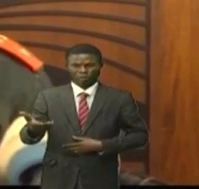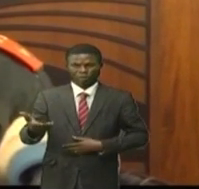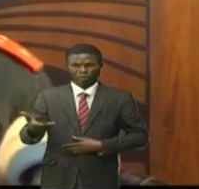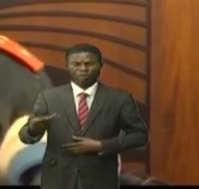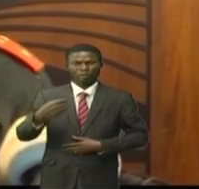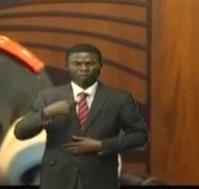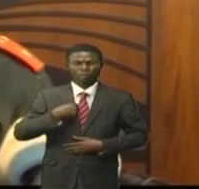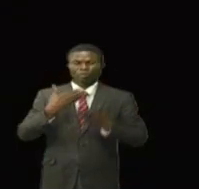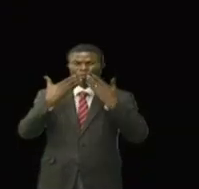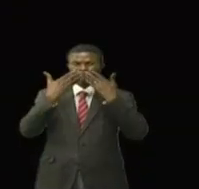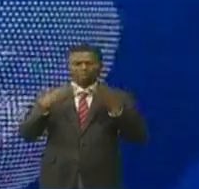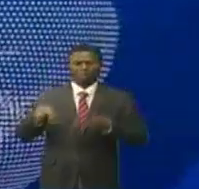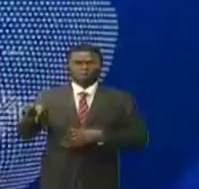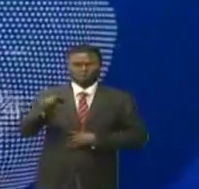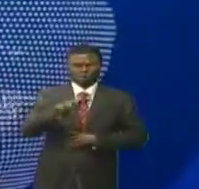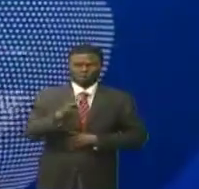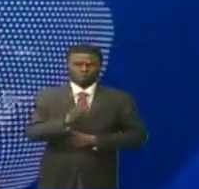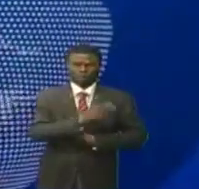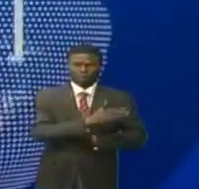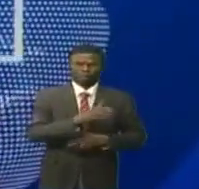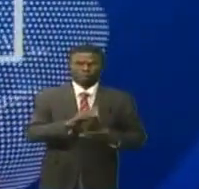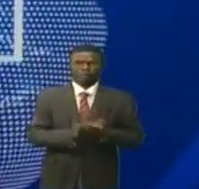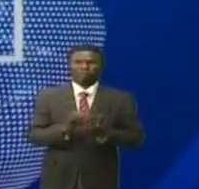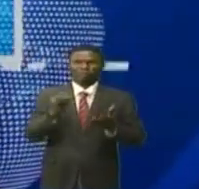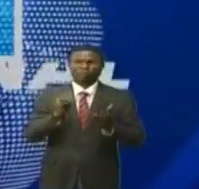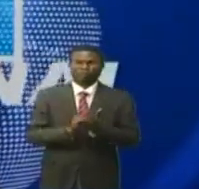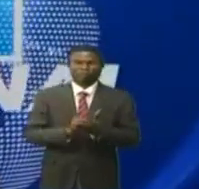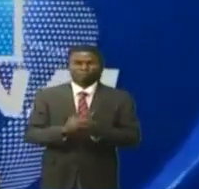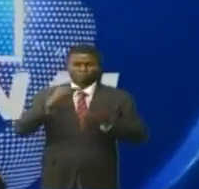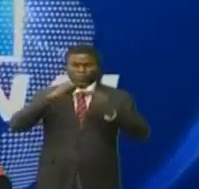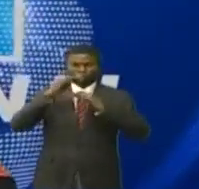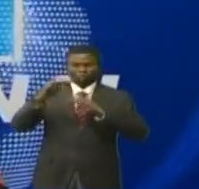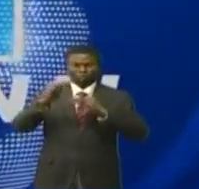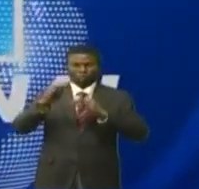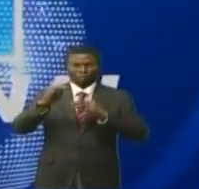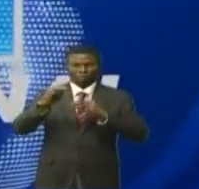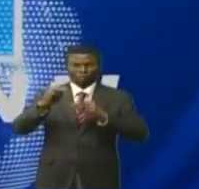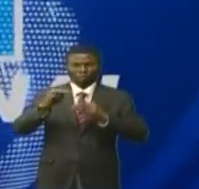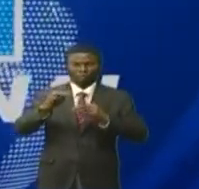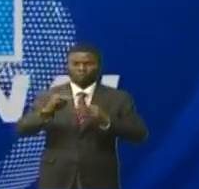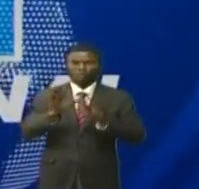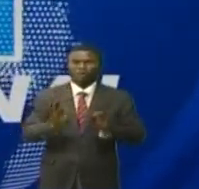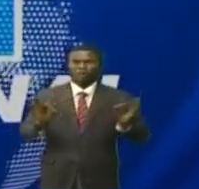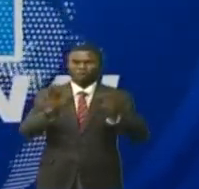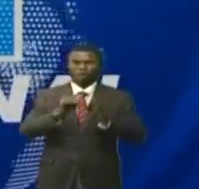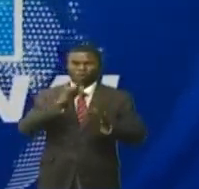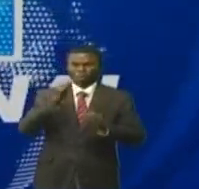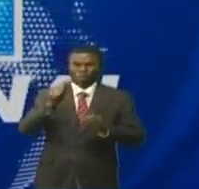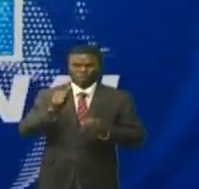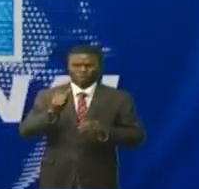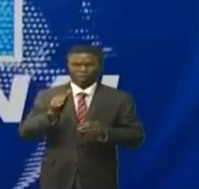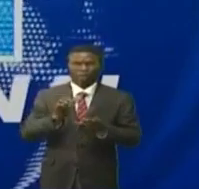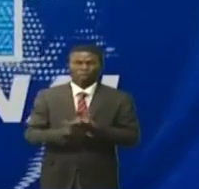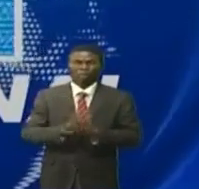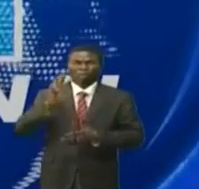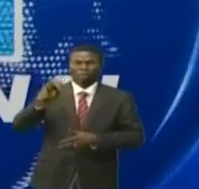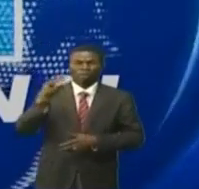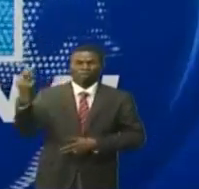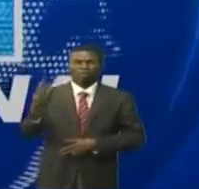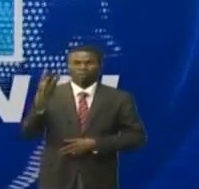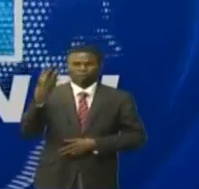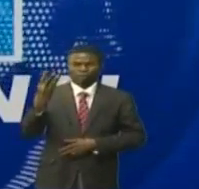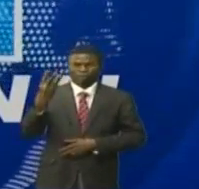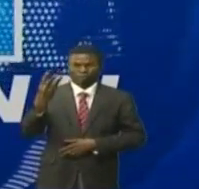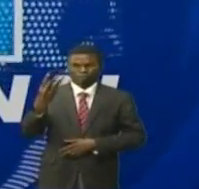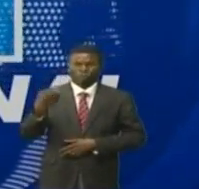je vous remercie ce message sans ambiguïté d'Oro kenyata vous